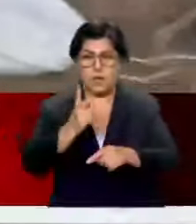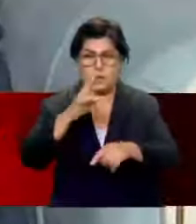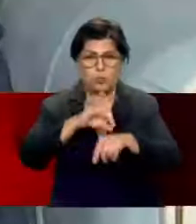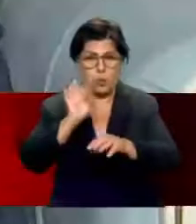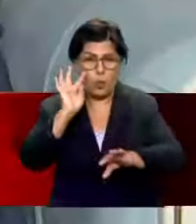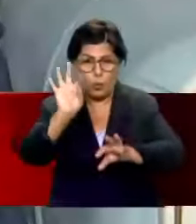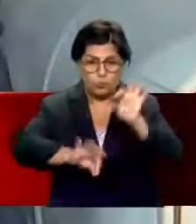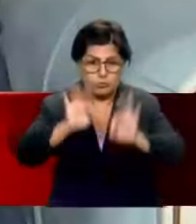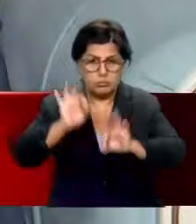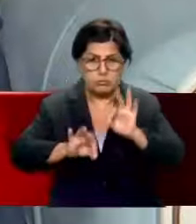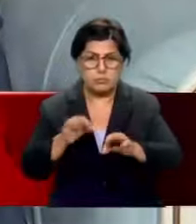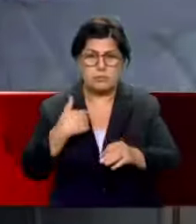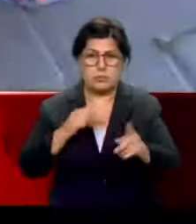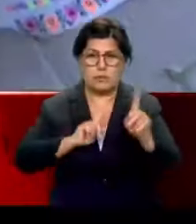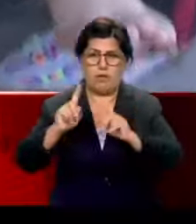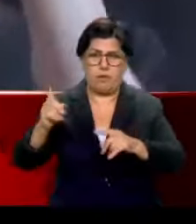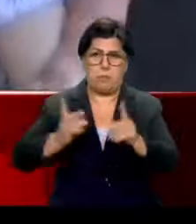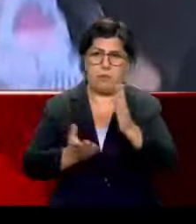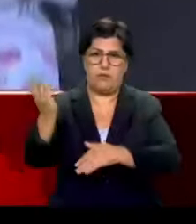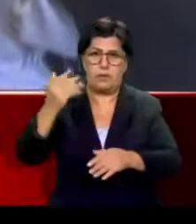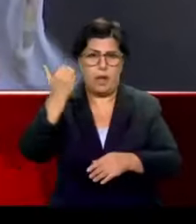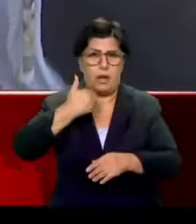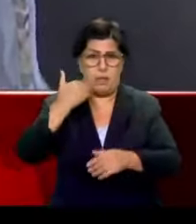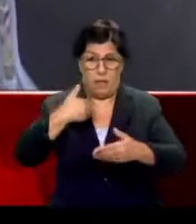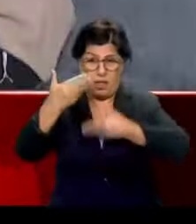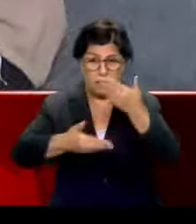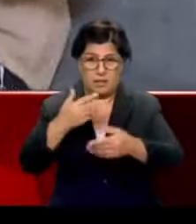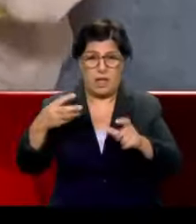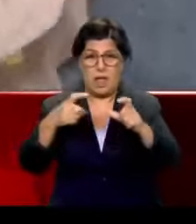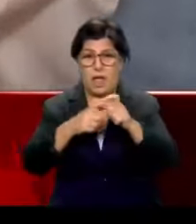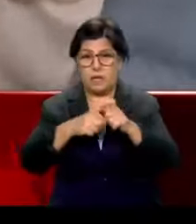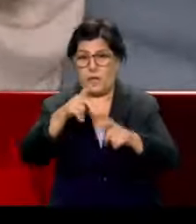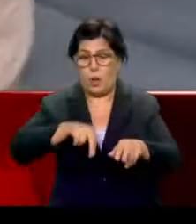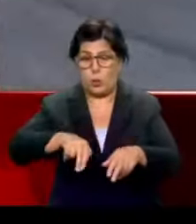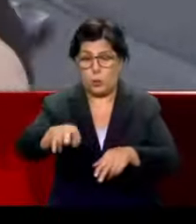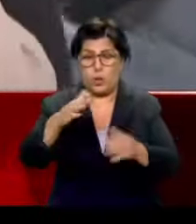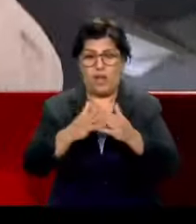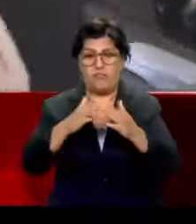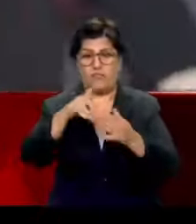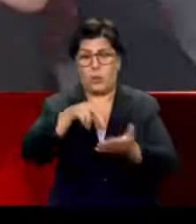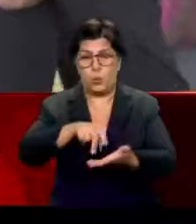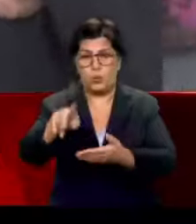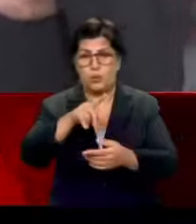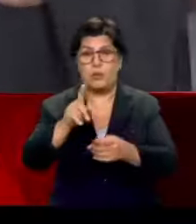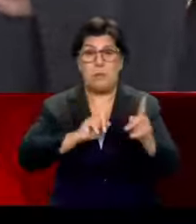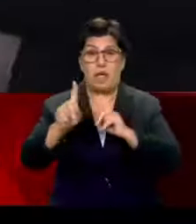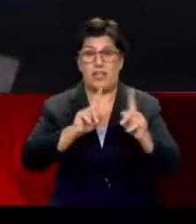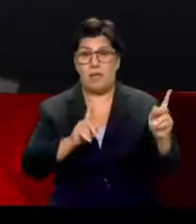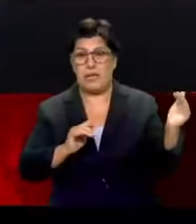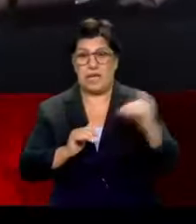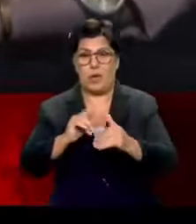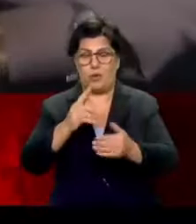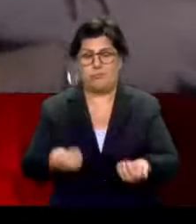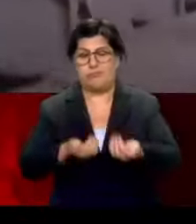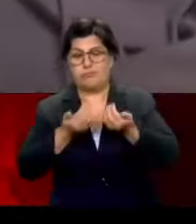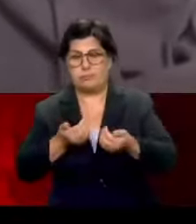görüyor kalktı Bana açtı davayı yalan söylüyor diye Ezel yürüyor evde yürüyor mahkemeye gelince annesinin kucağında geliyor en az